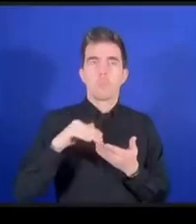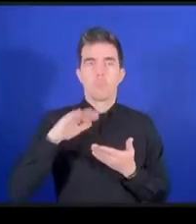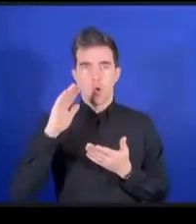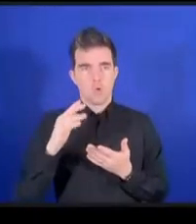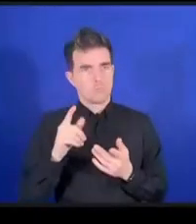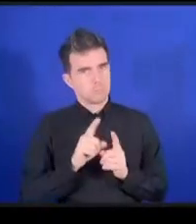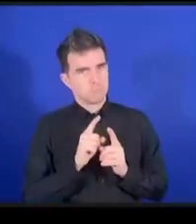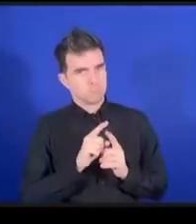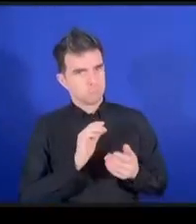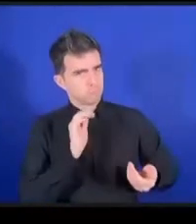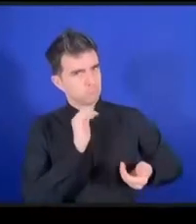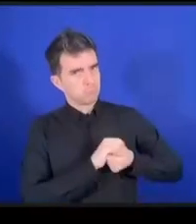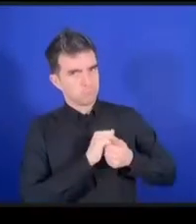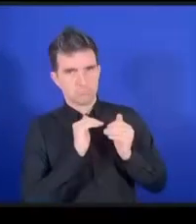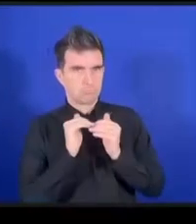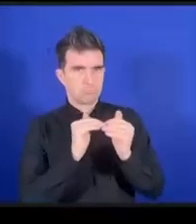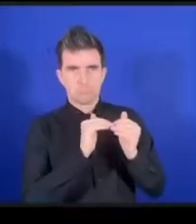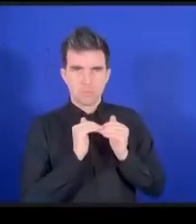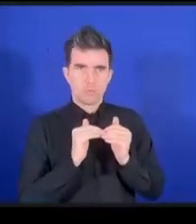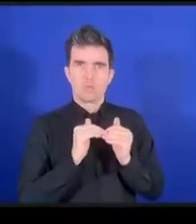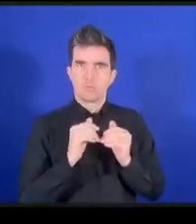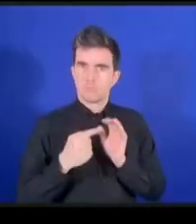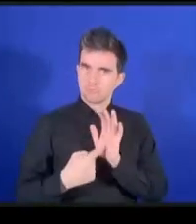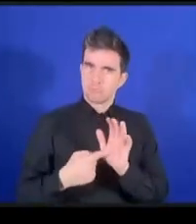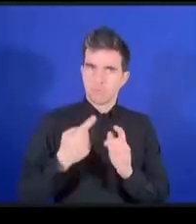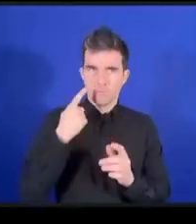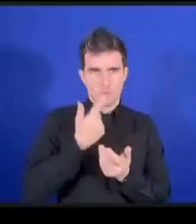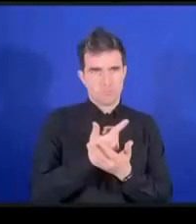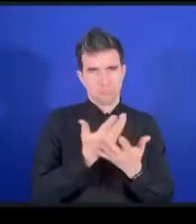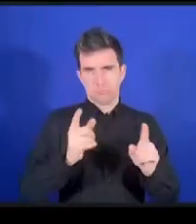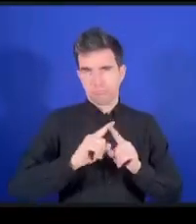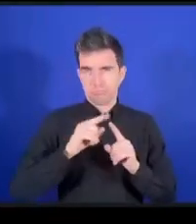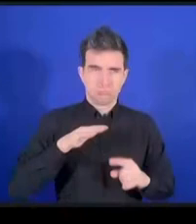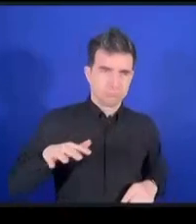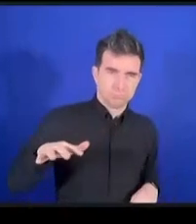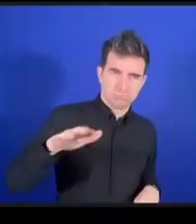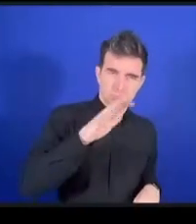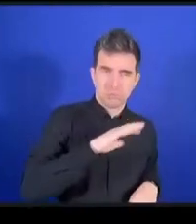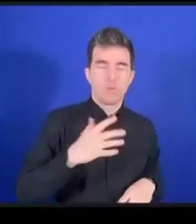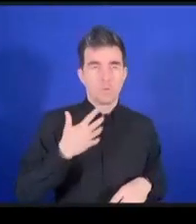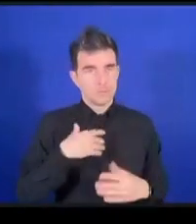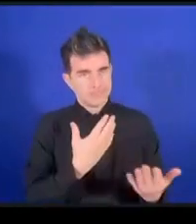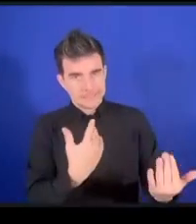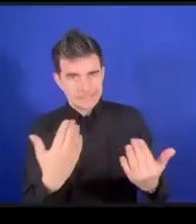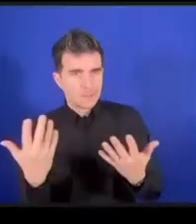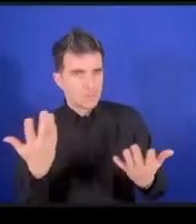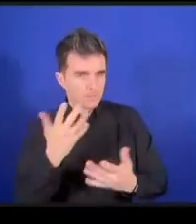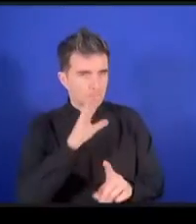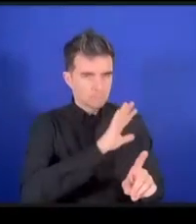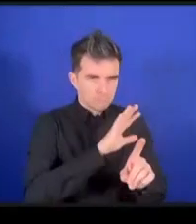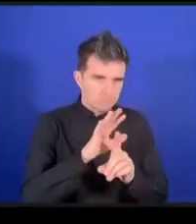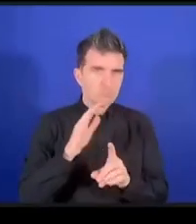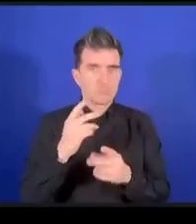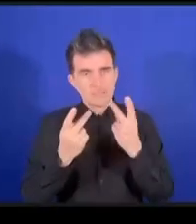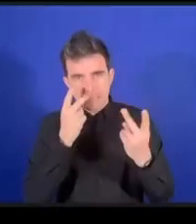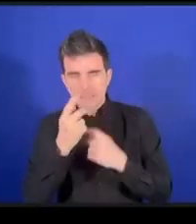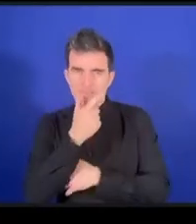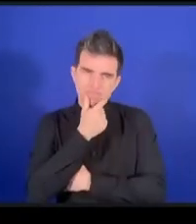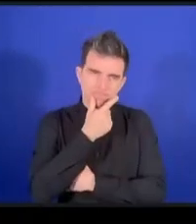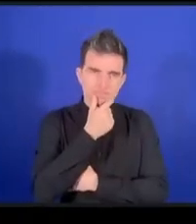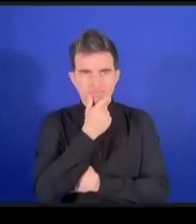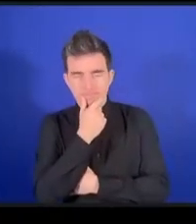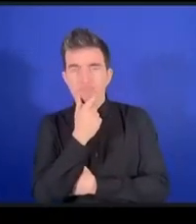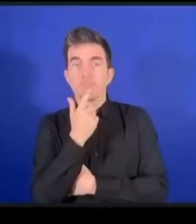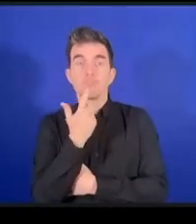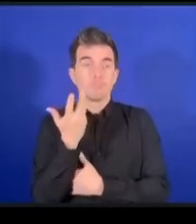думаю быть равным партнёрам означает что мы не только принимаем и слушаем эти рекомендации но и принимаем